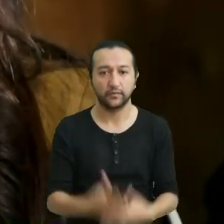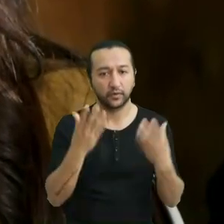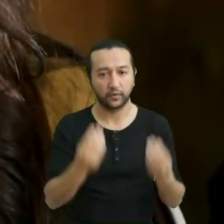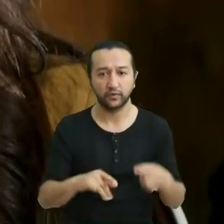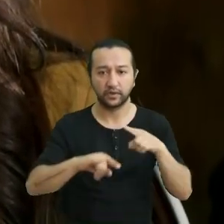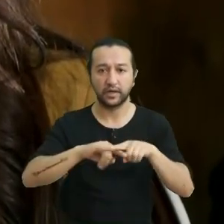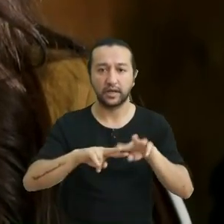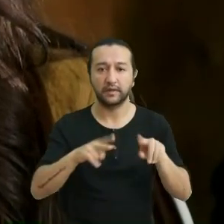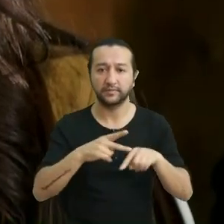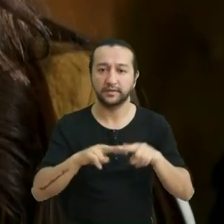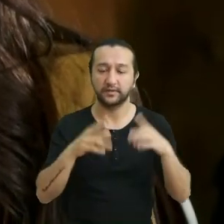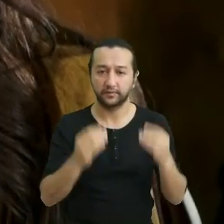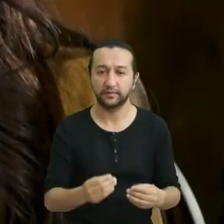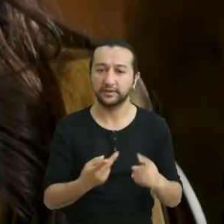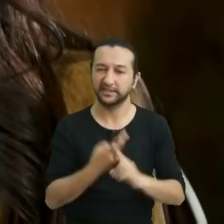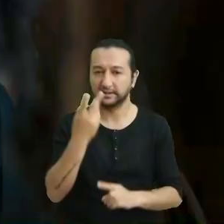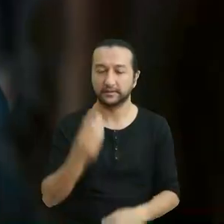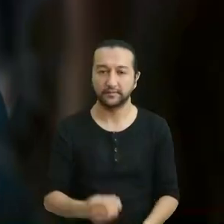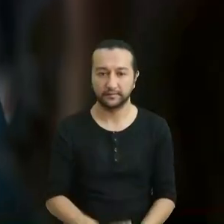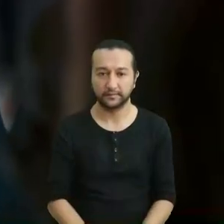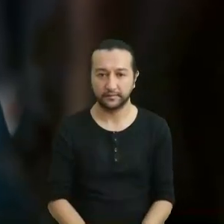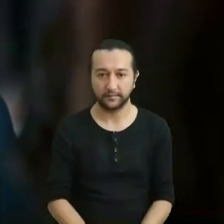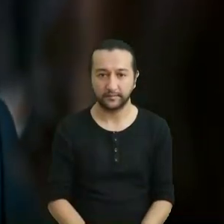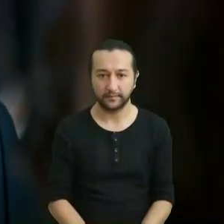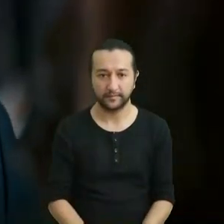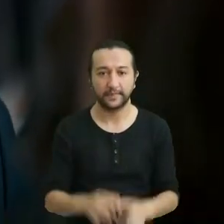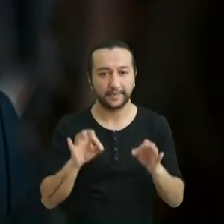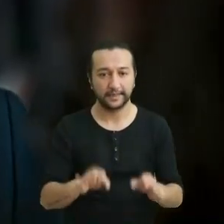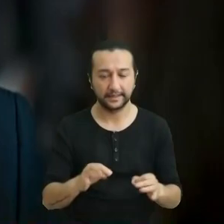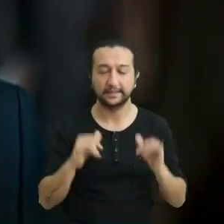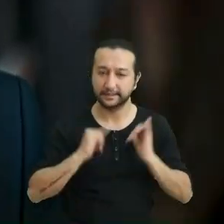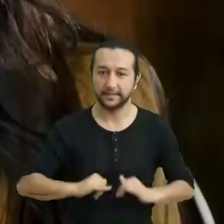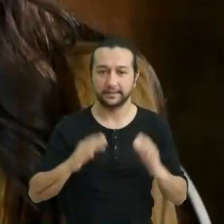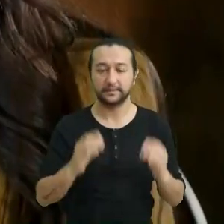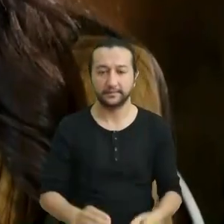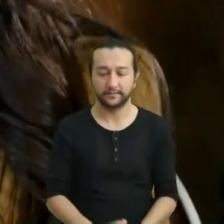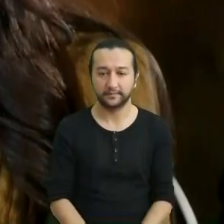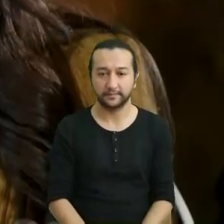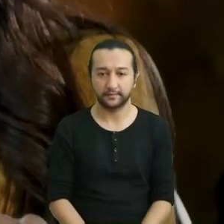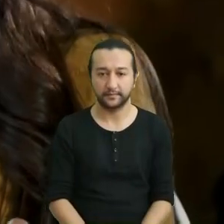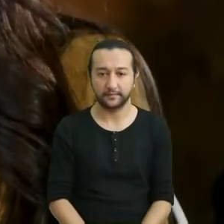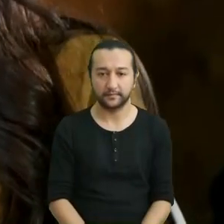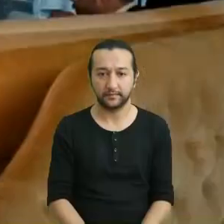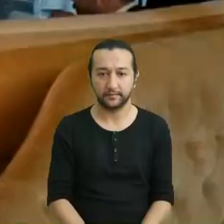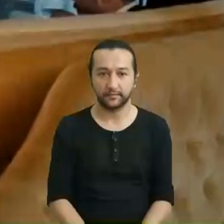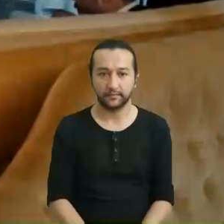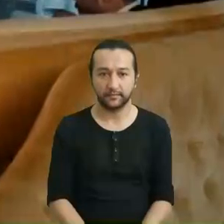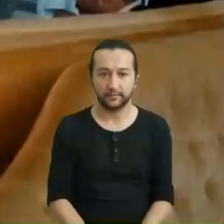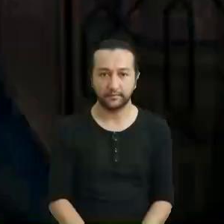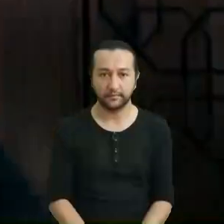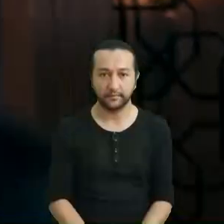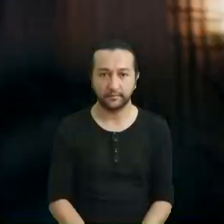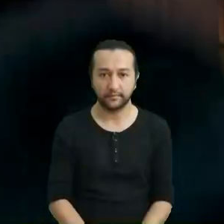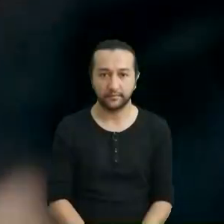Olur Hamza. Çıkaralım. Şimdi biraz daha rahatladım. Gel, sakallı bir adam